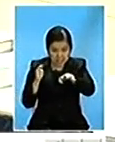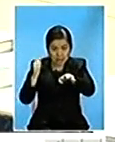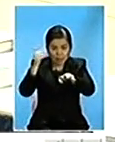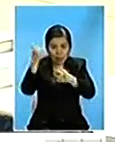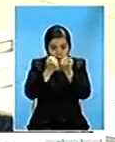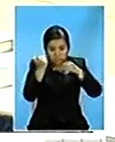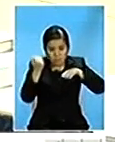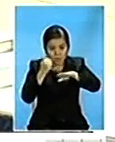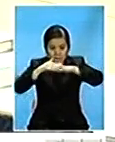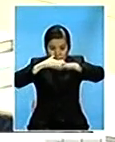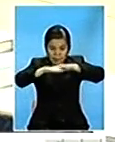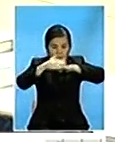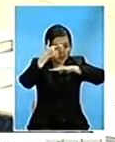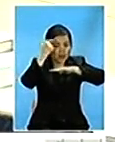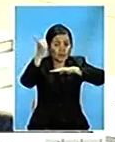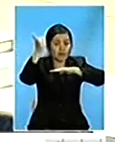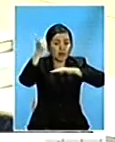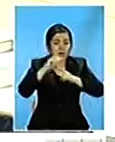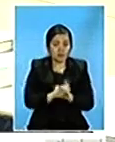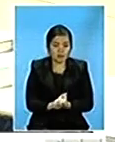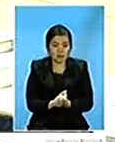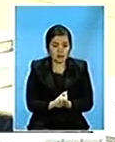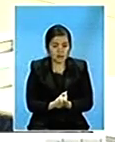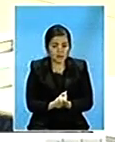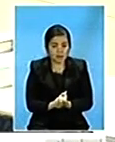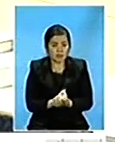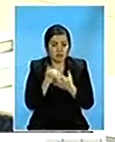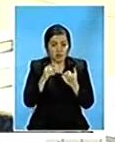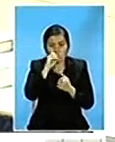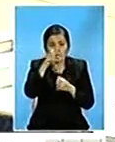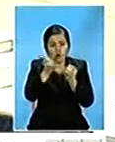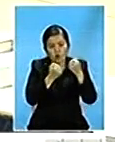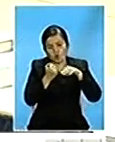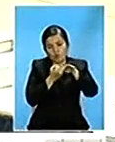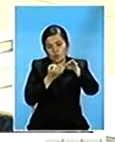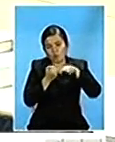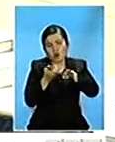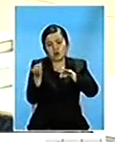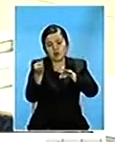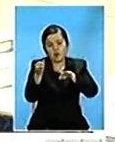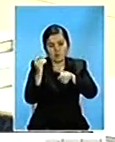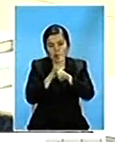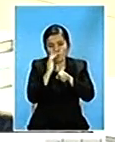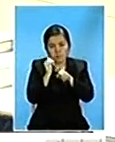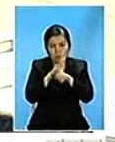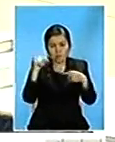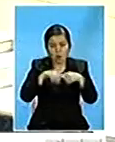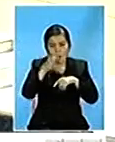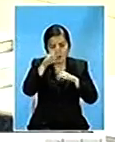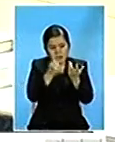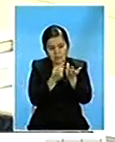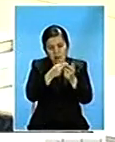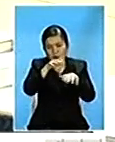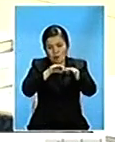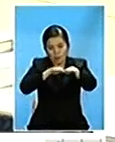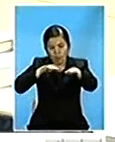บรีไซเคิลเนี่ยคนก็ไม่ยอมใช้ถนนที่ท่านบอกว่ารถน้อยนับไม่พอ 6,000 คันเนี่ยเพ